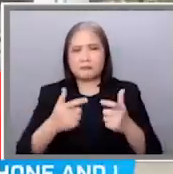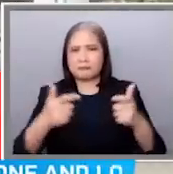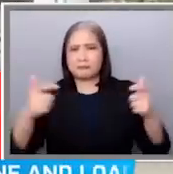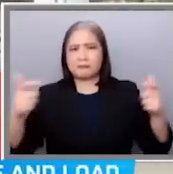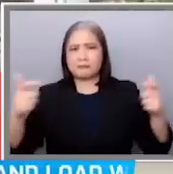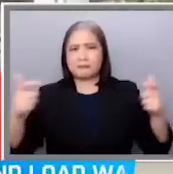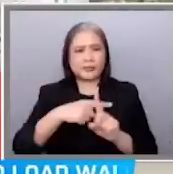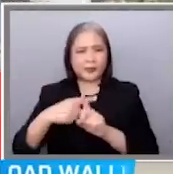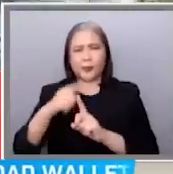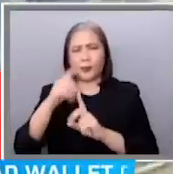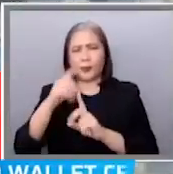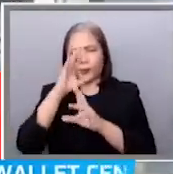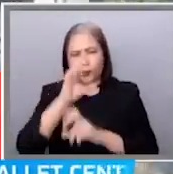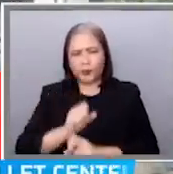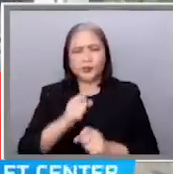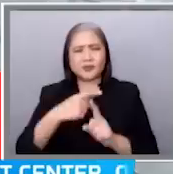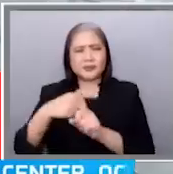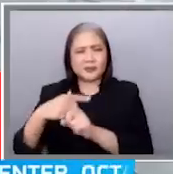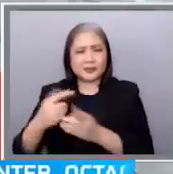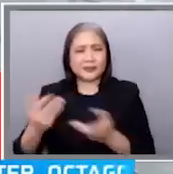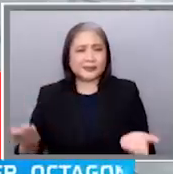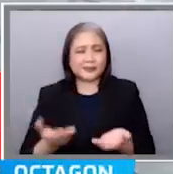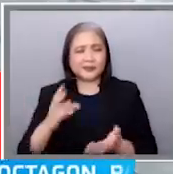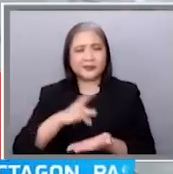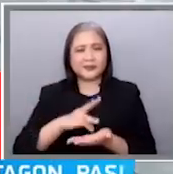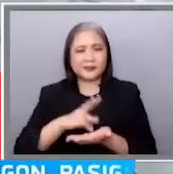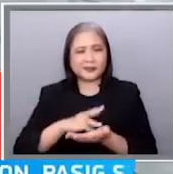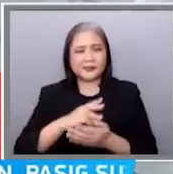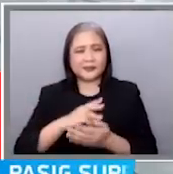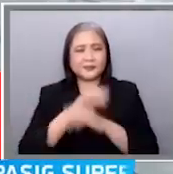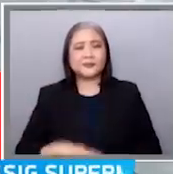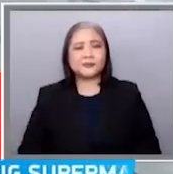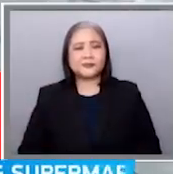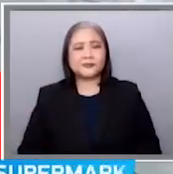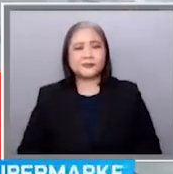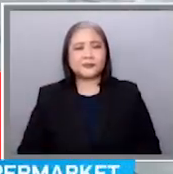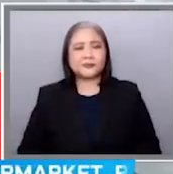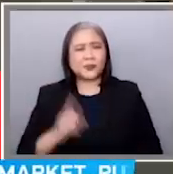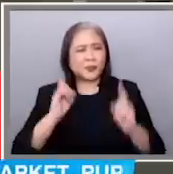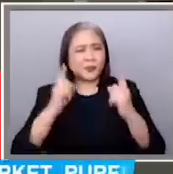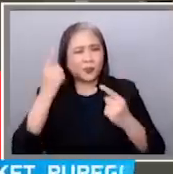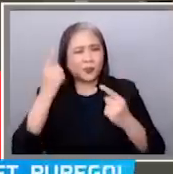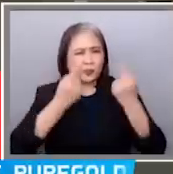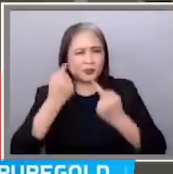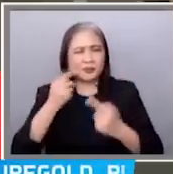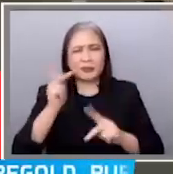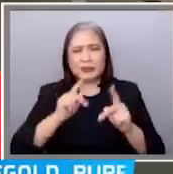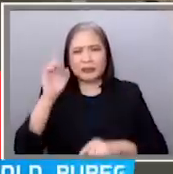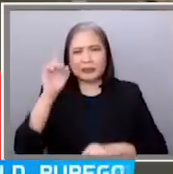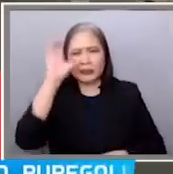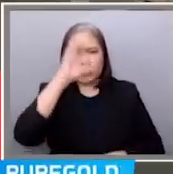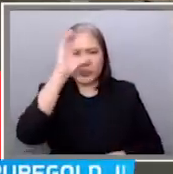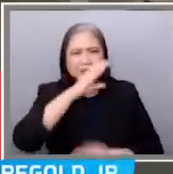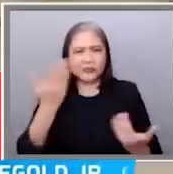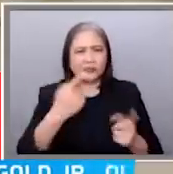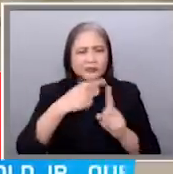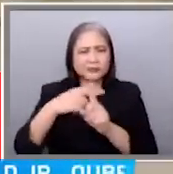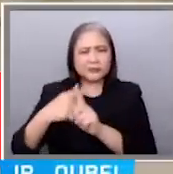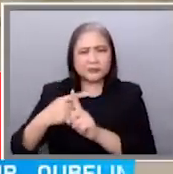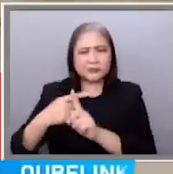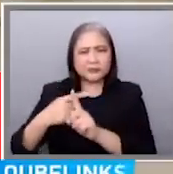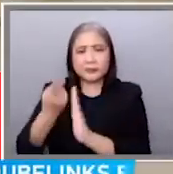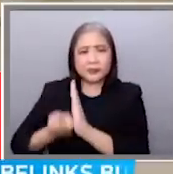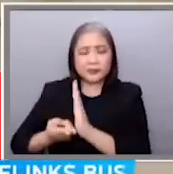sementeryo sa Davao City. Kadalasan sa concern ng mga bumibisita ay hindi makita ang puntod ng mga mahal sa buhay, pero mabilis